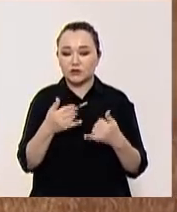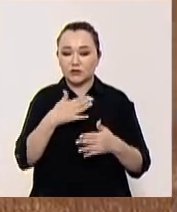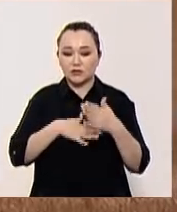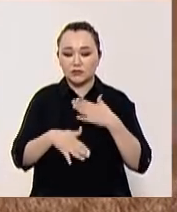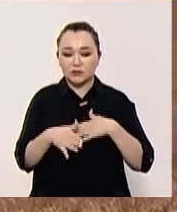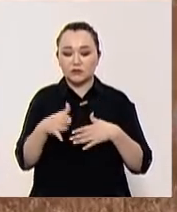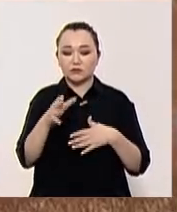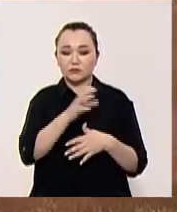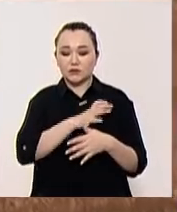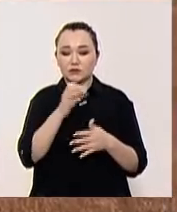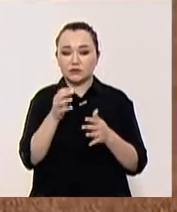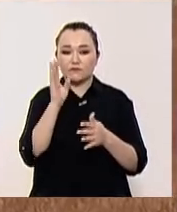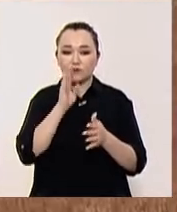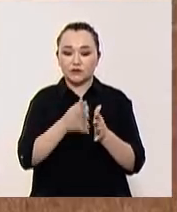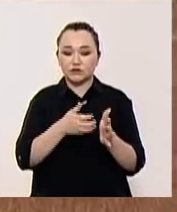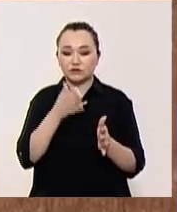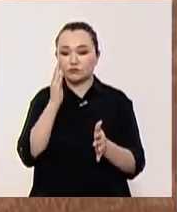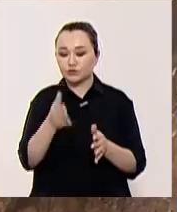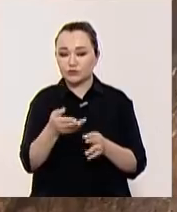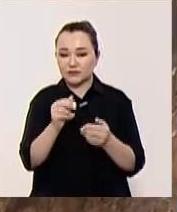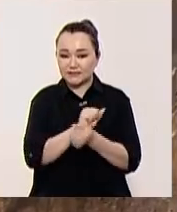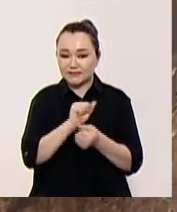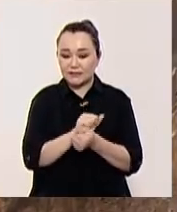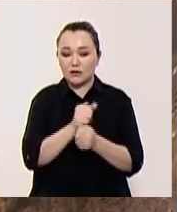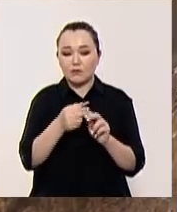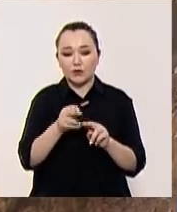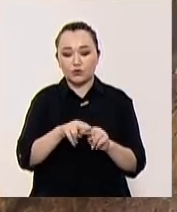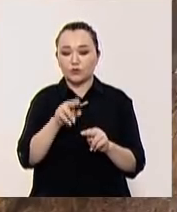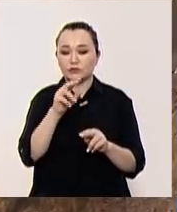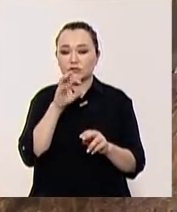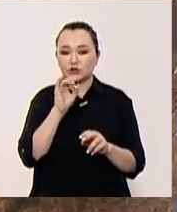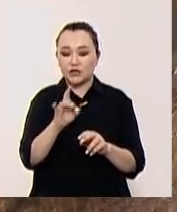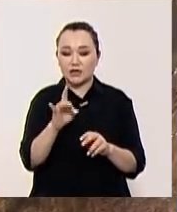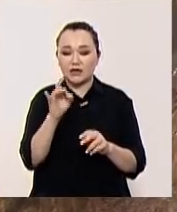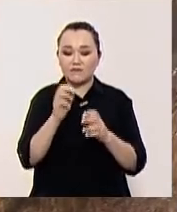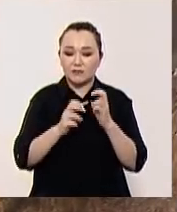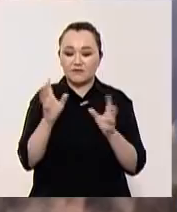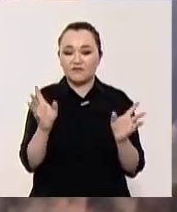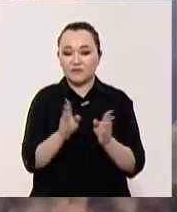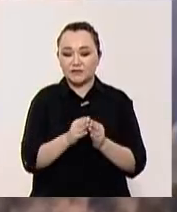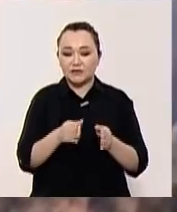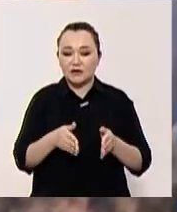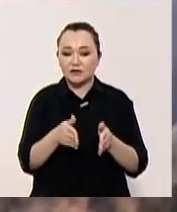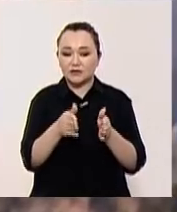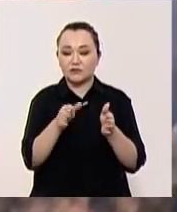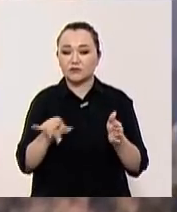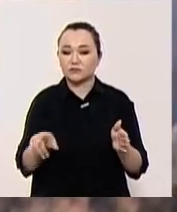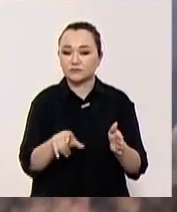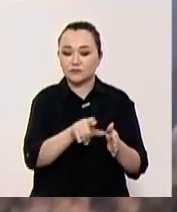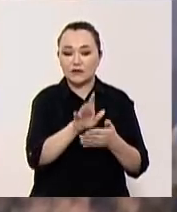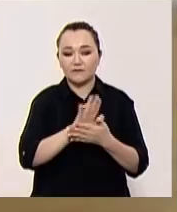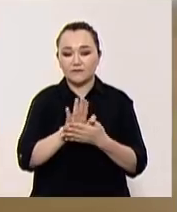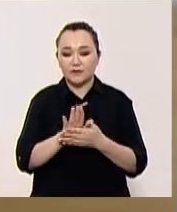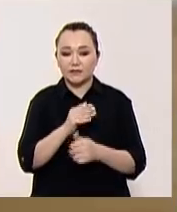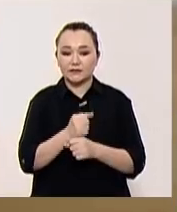болып су тапшылығы сезіледі. Сол үшін қасушар мекемесінің жұмысшылары фермерлермен бірге арықтар мен өзендердің арнасын